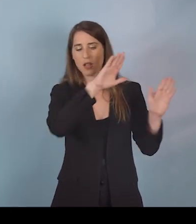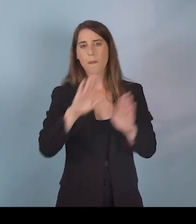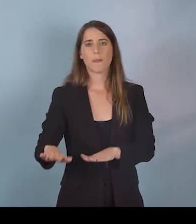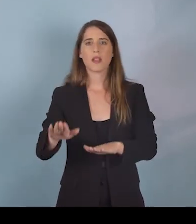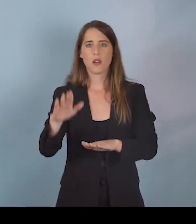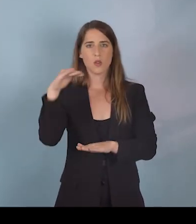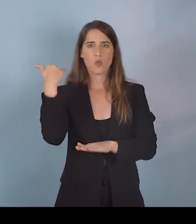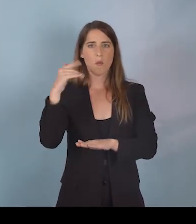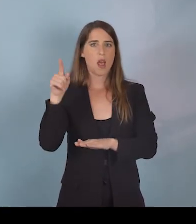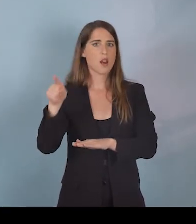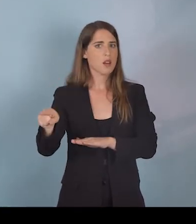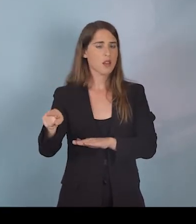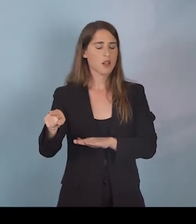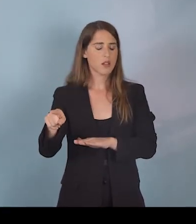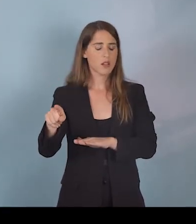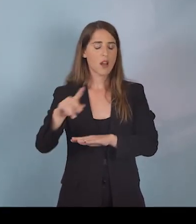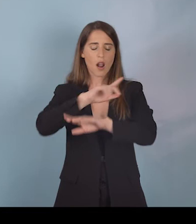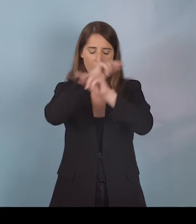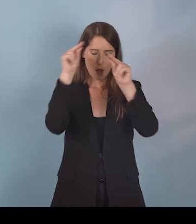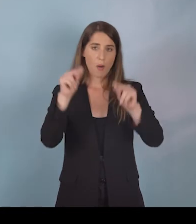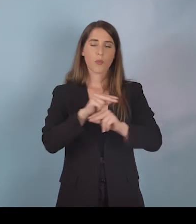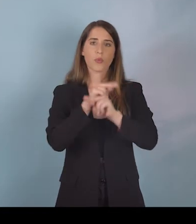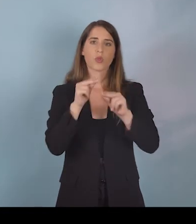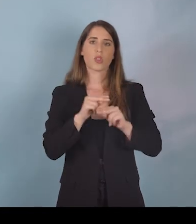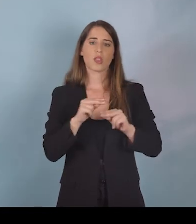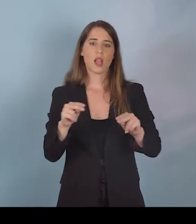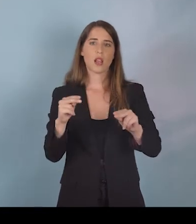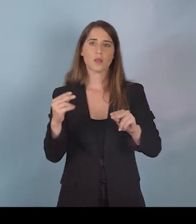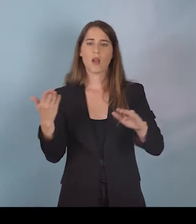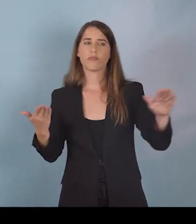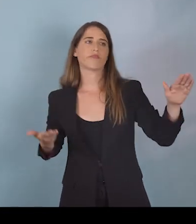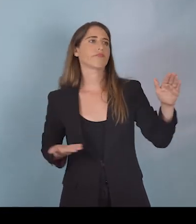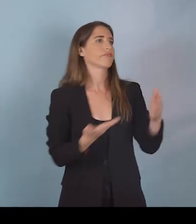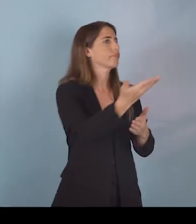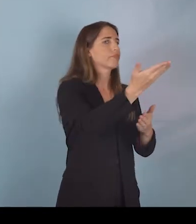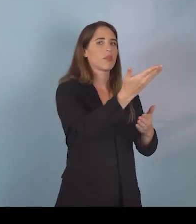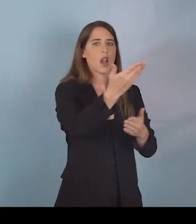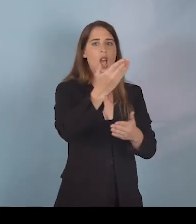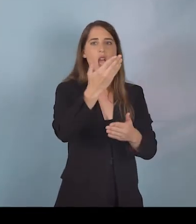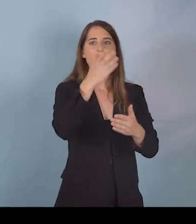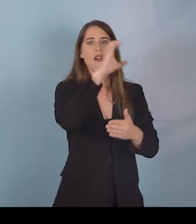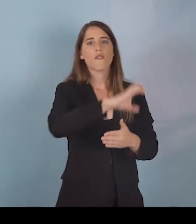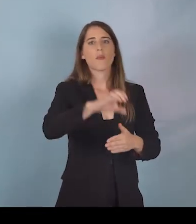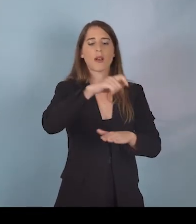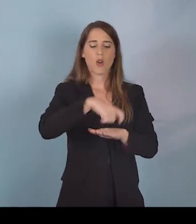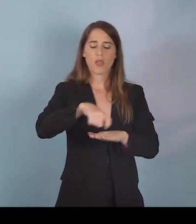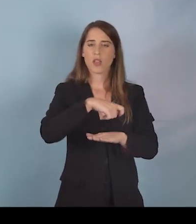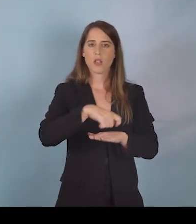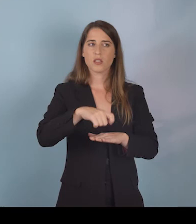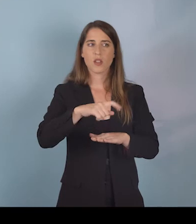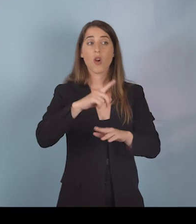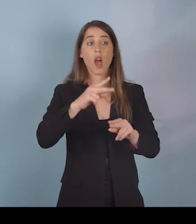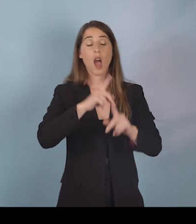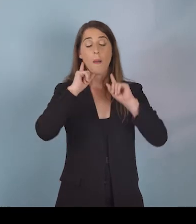Αμερικανό υπήκο να διαμένει στη Ρουμανία και η υπόθεση κατέληξε